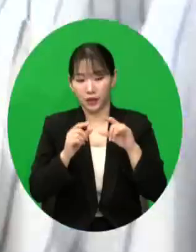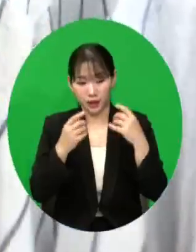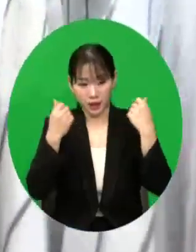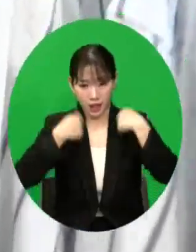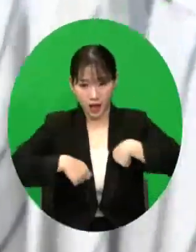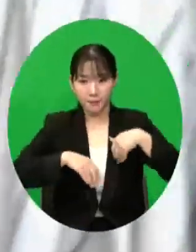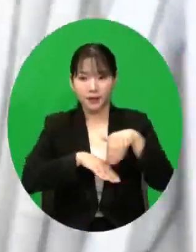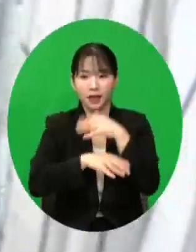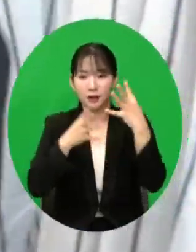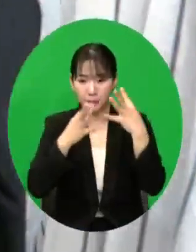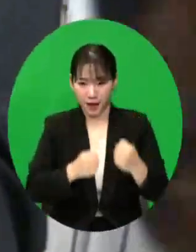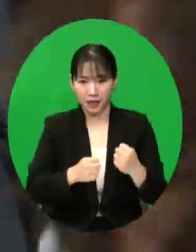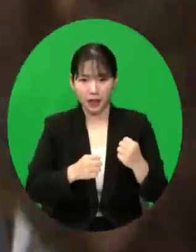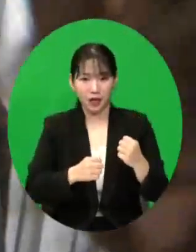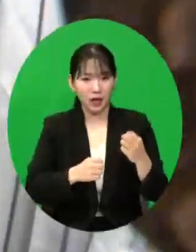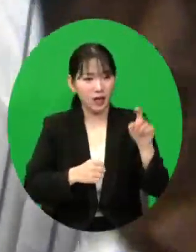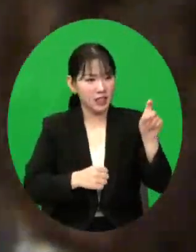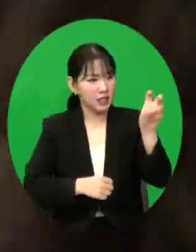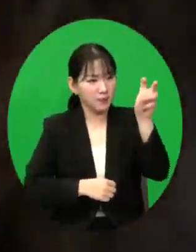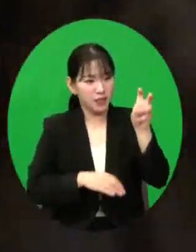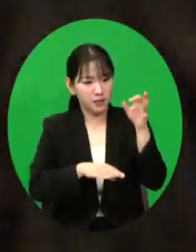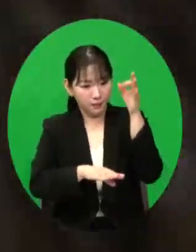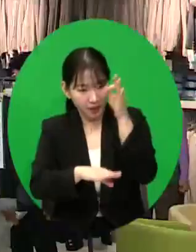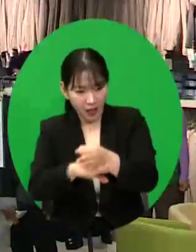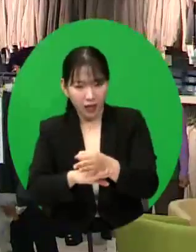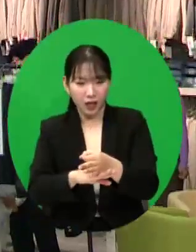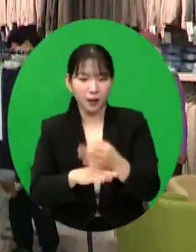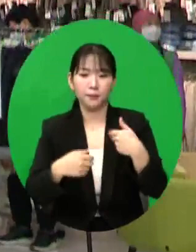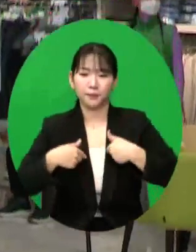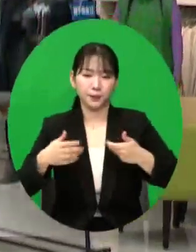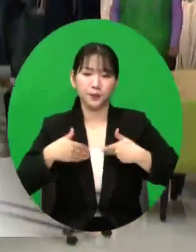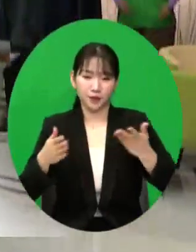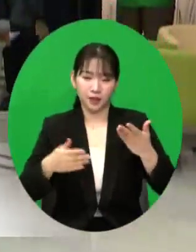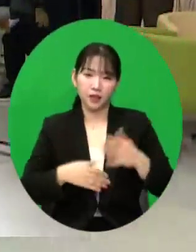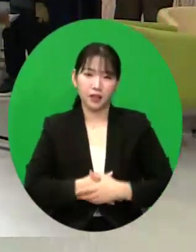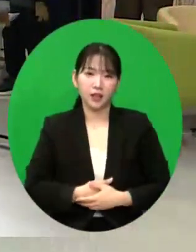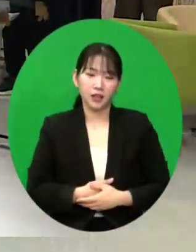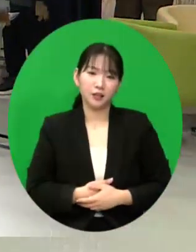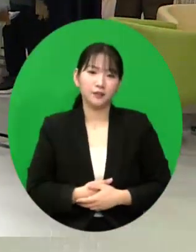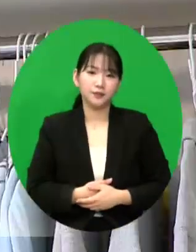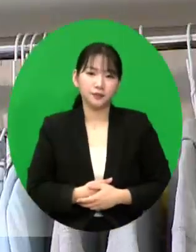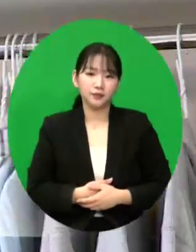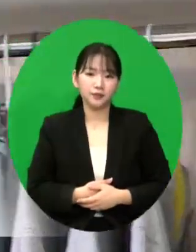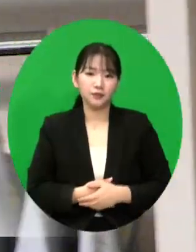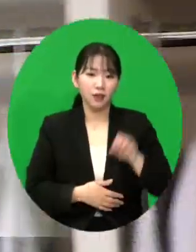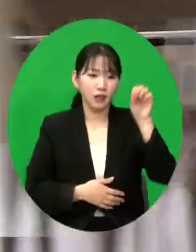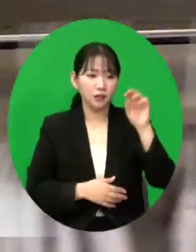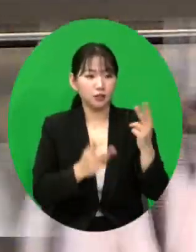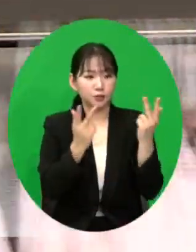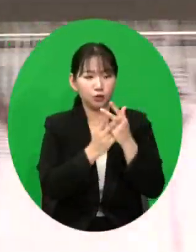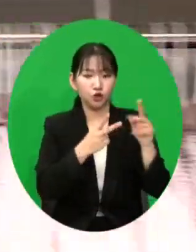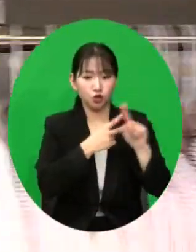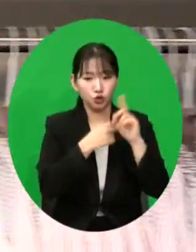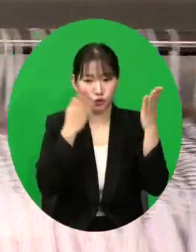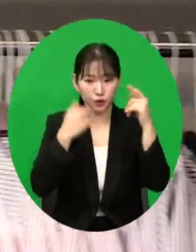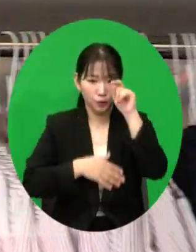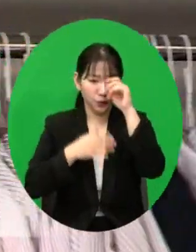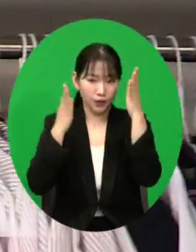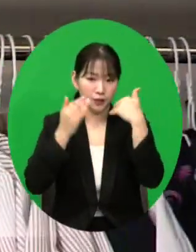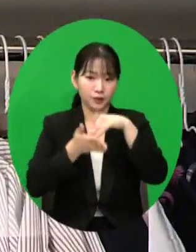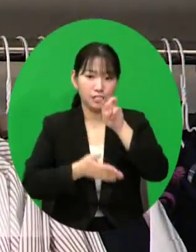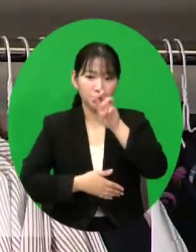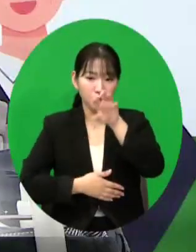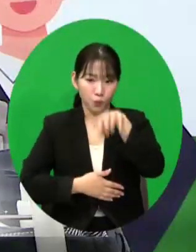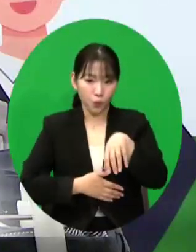수십만 원을 주고 새 교복을 살 필요가 적은 겁니다. 나눔 장터에는 광주 북구 중학교와 고등학교 30여